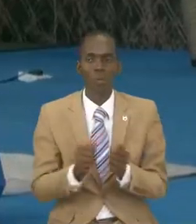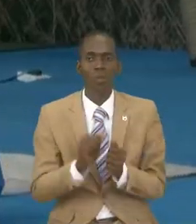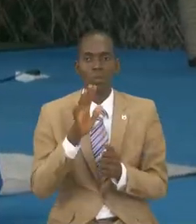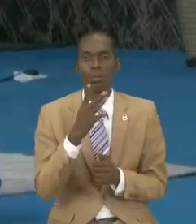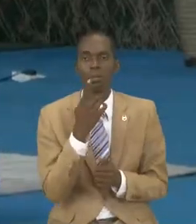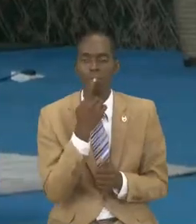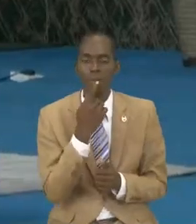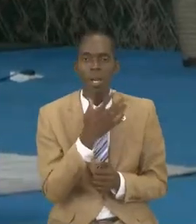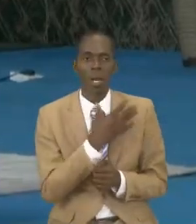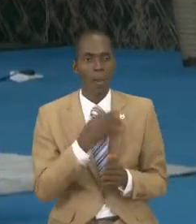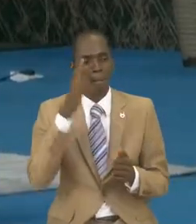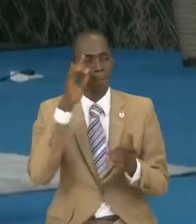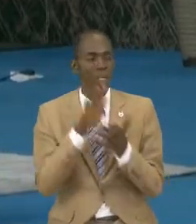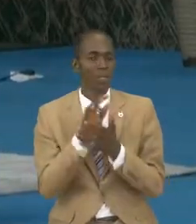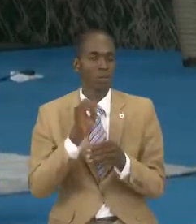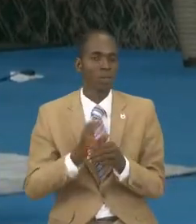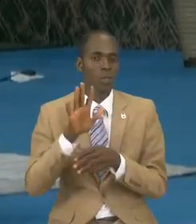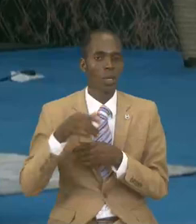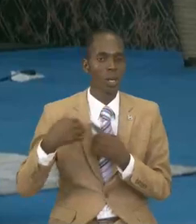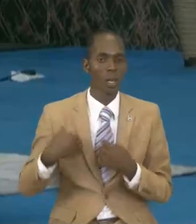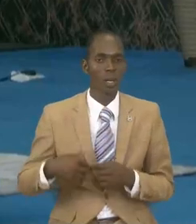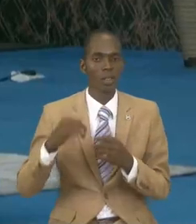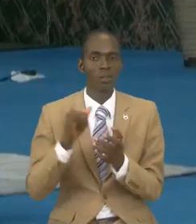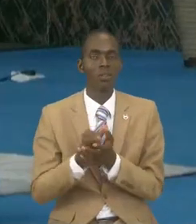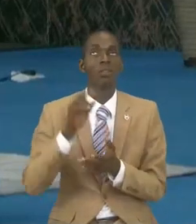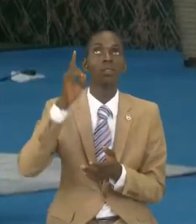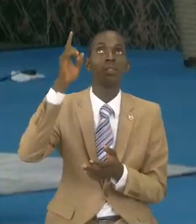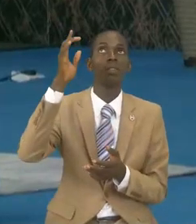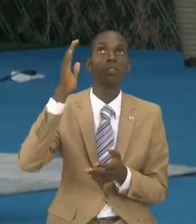votre bouche et de croire dans votre cœur que Dieu